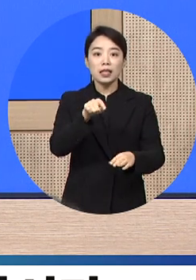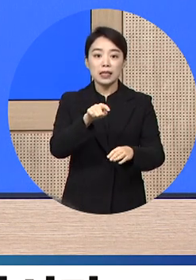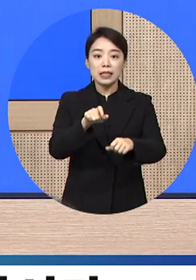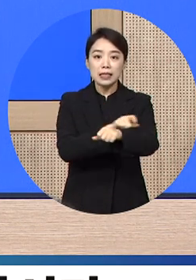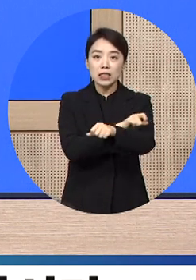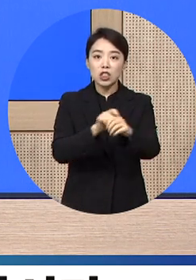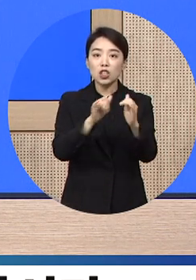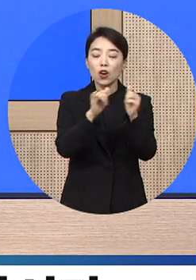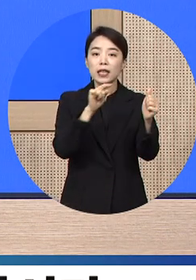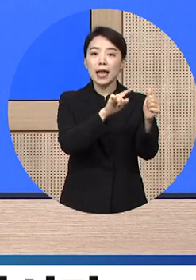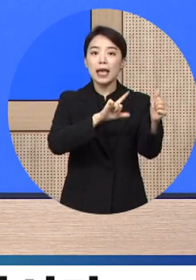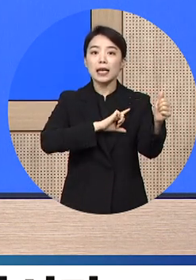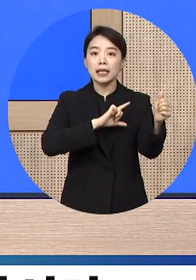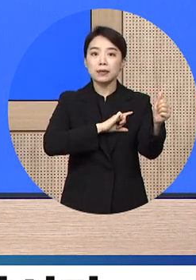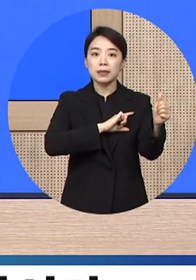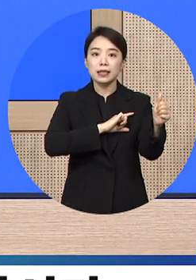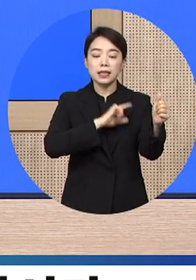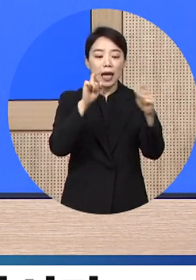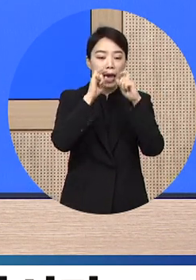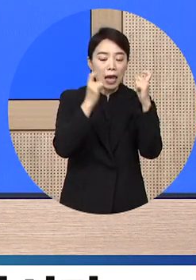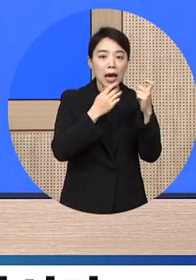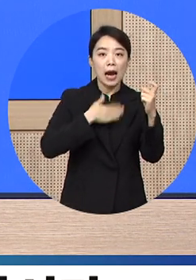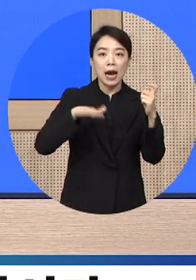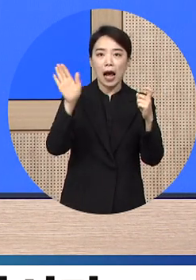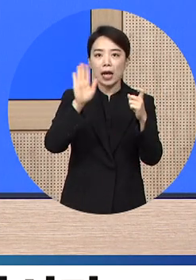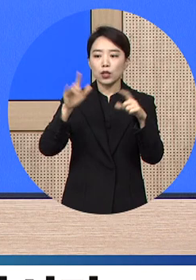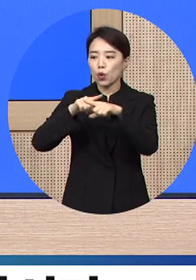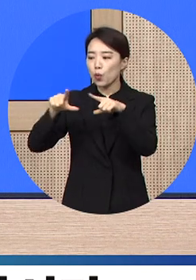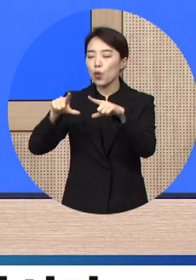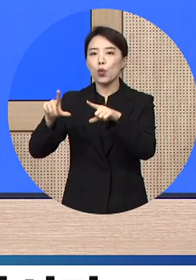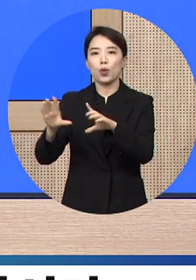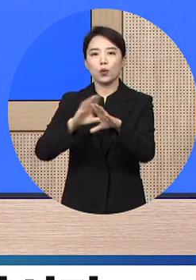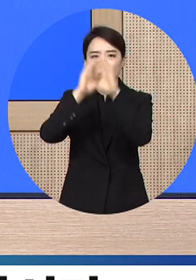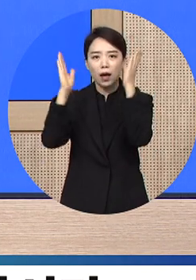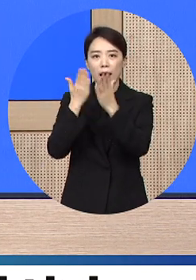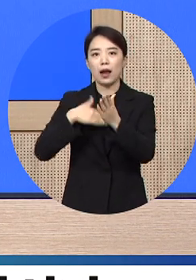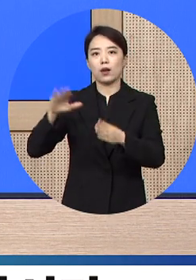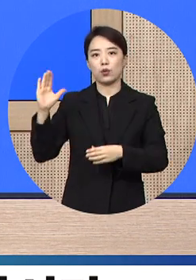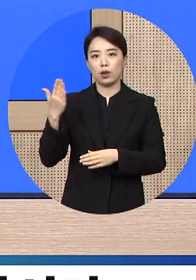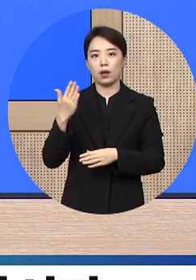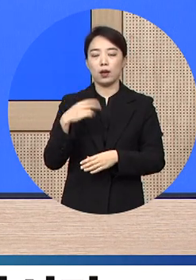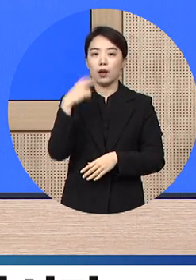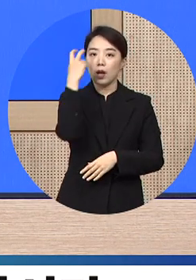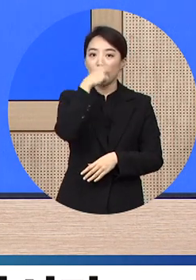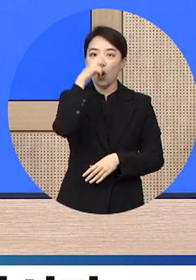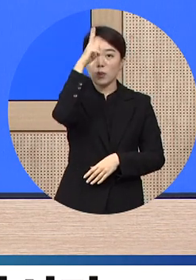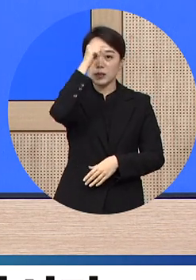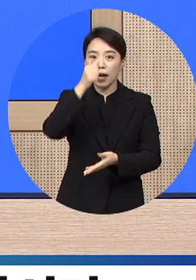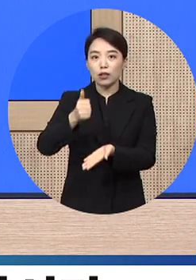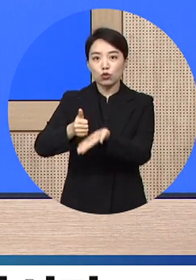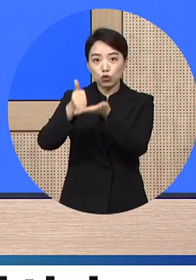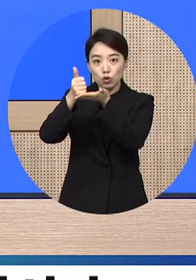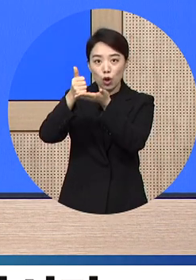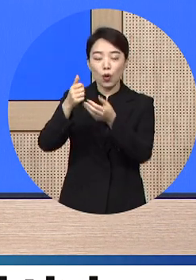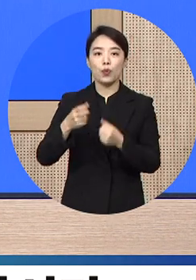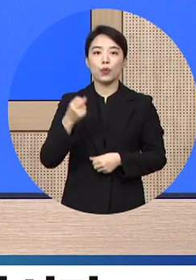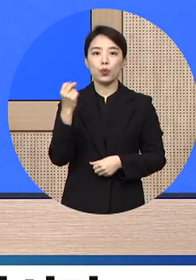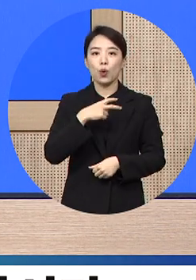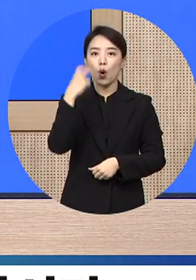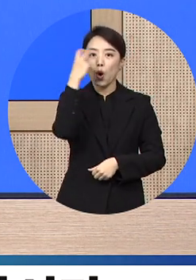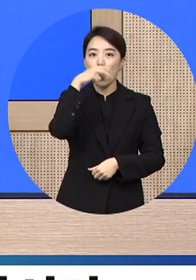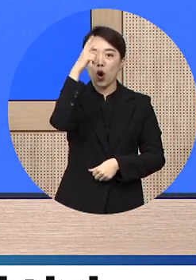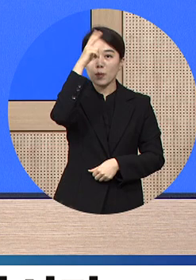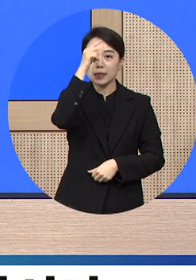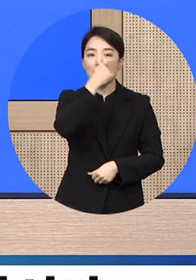이름은 고유명사가 아니라 보통명사가 되어버렸습니다. 검사가 추천하고 검사가